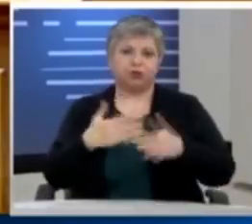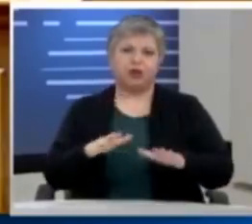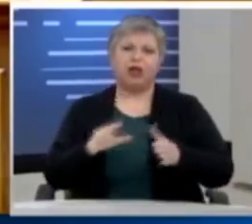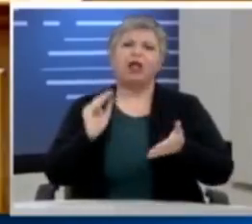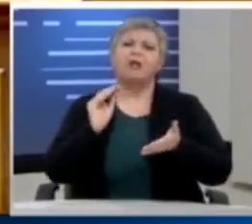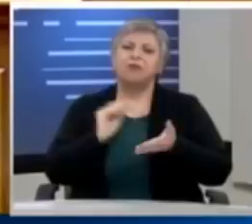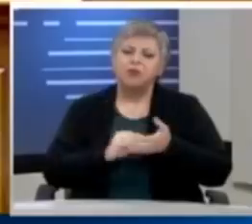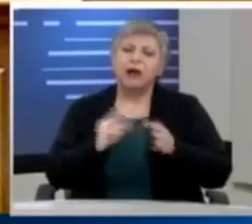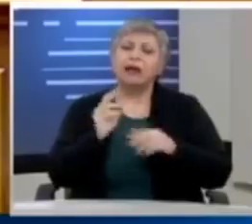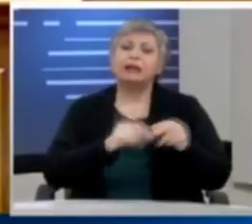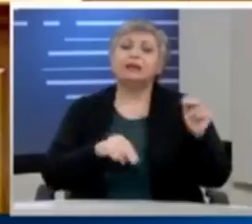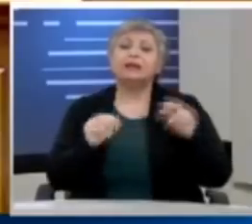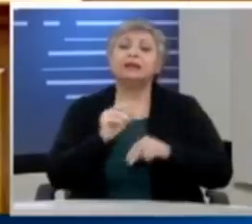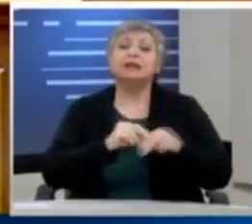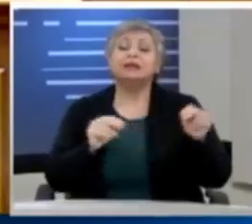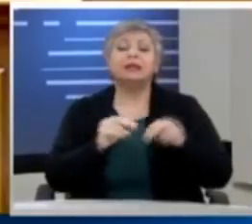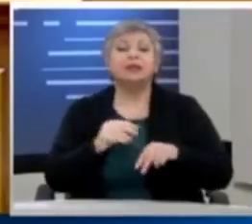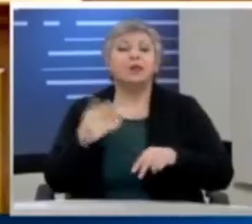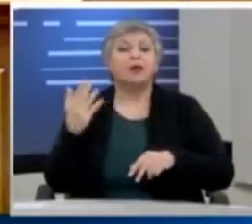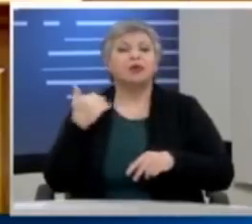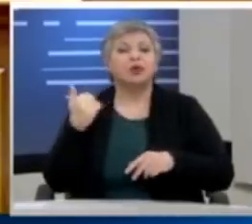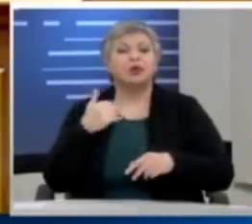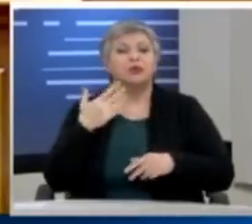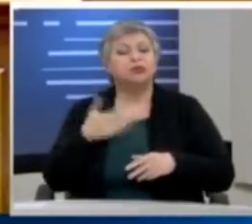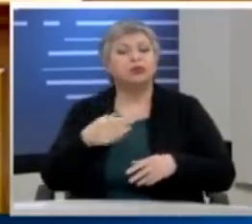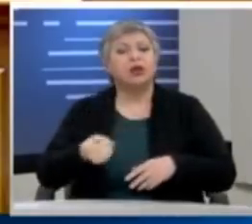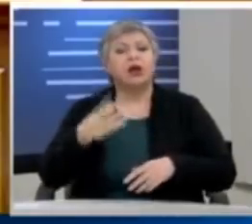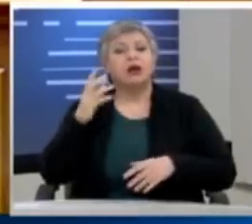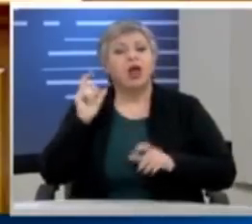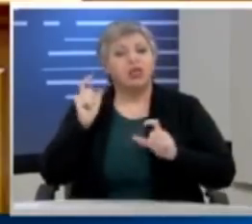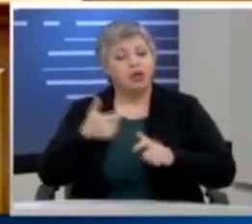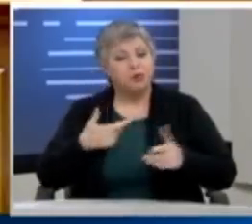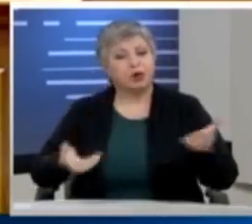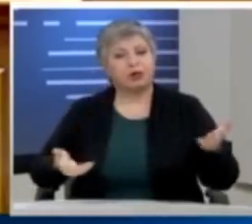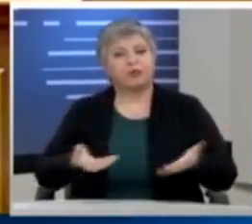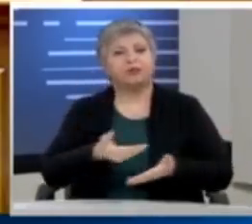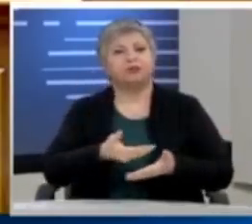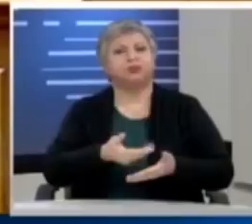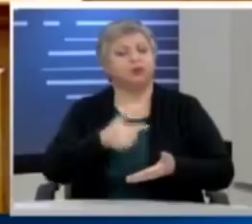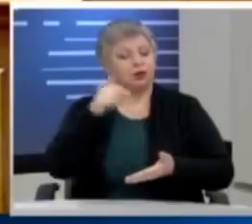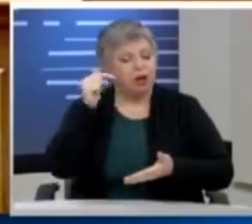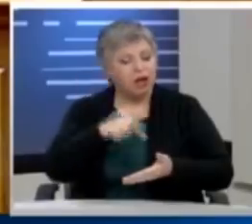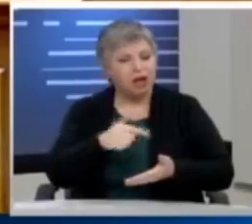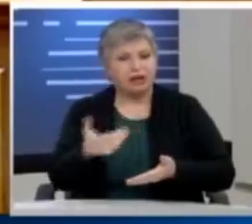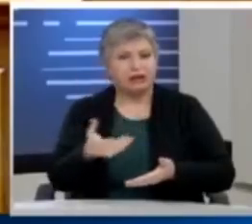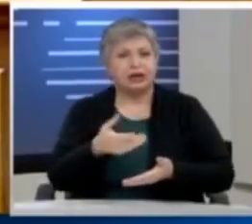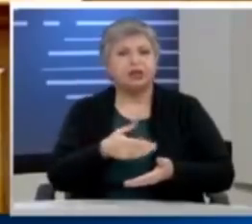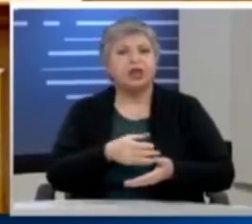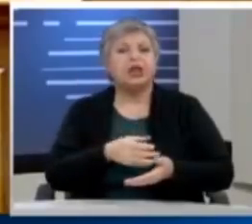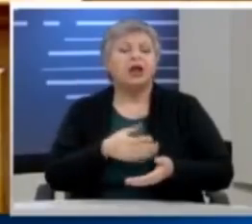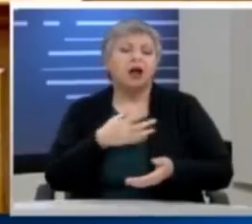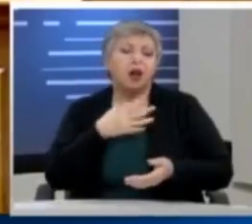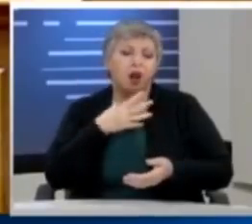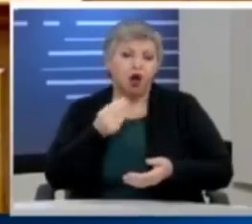η συζήτηση με αφορμή την πρόταση Μομφής τότε της Νέας Δημοκρατίας για τις πρέσπες. Θα επαναλάβουμε με τα